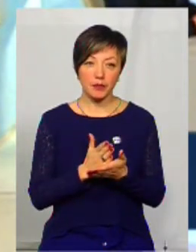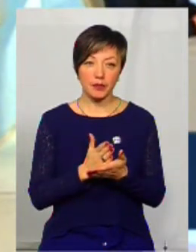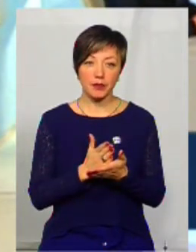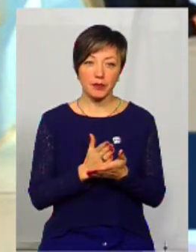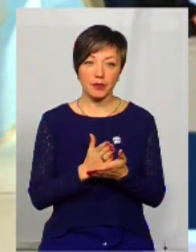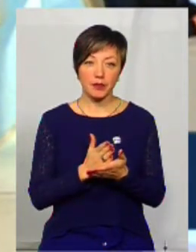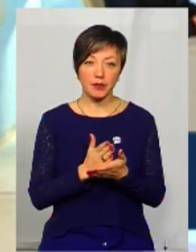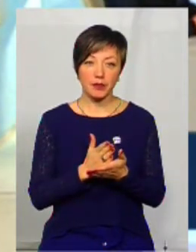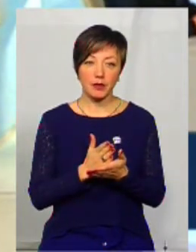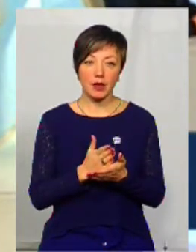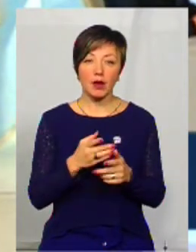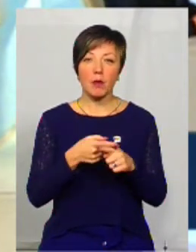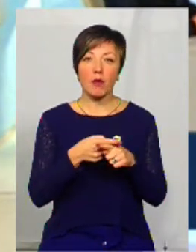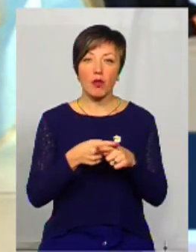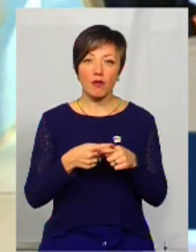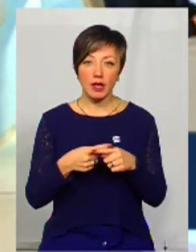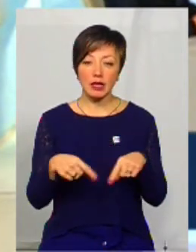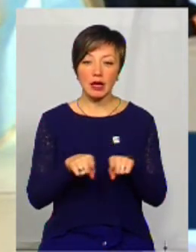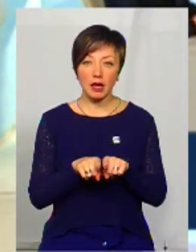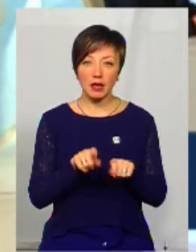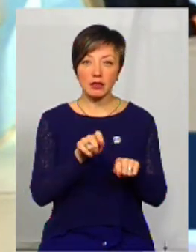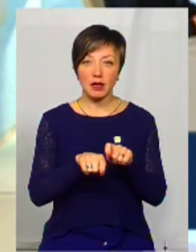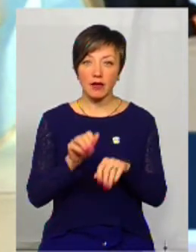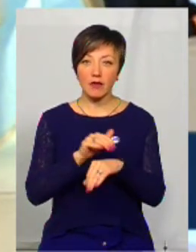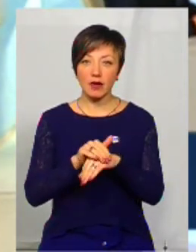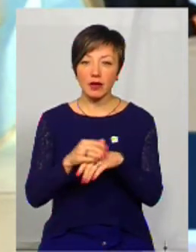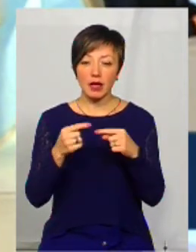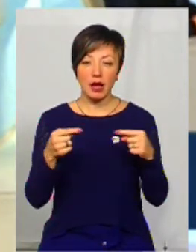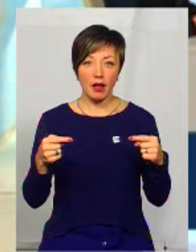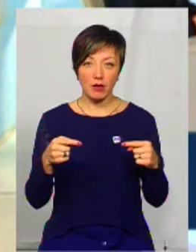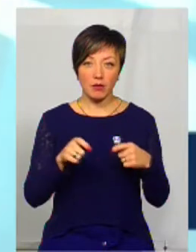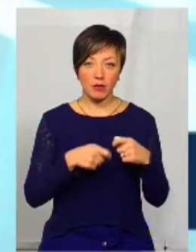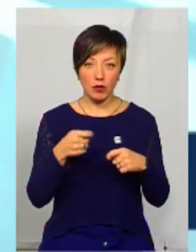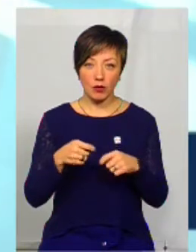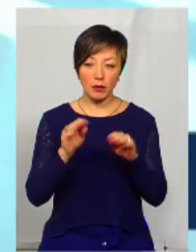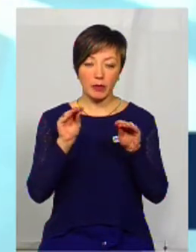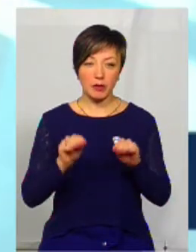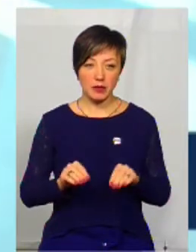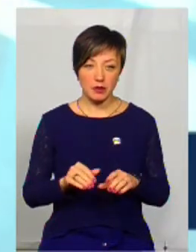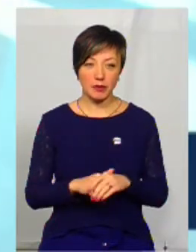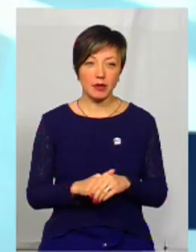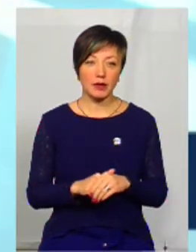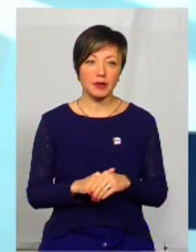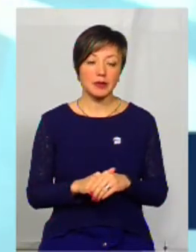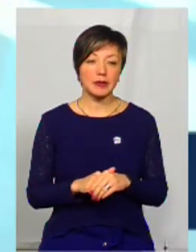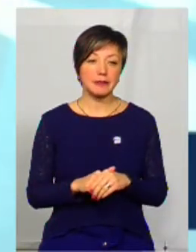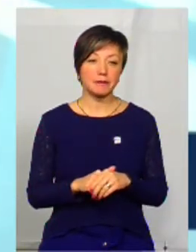десь половина таких заходів закінчується виявленням ряду невідповідностей і складанням приписів.